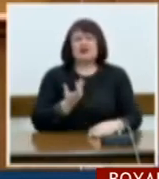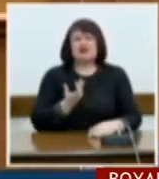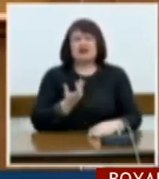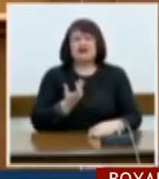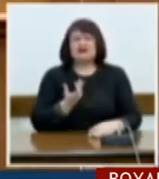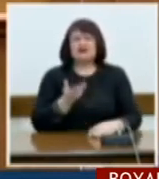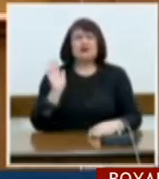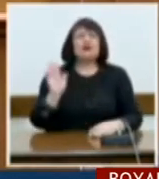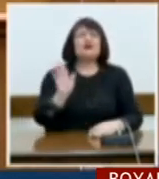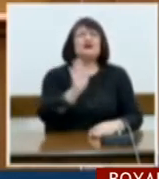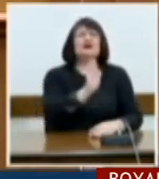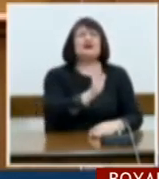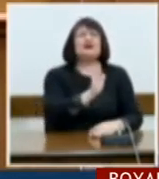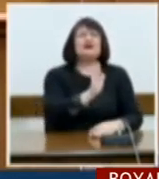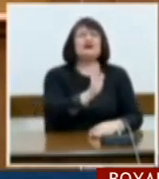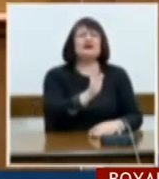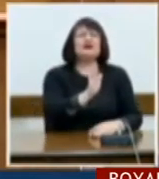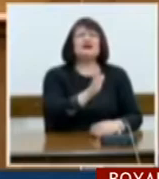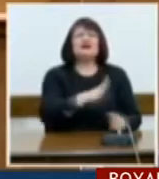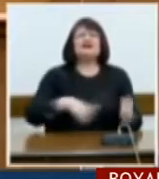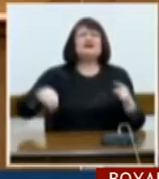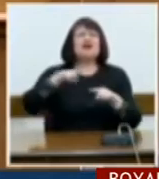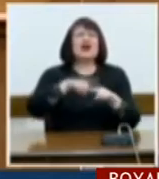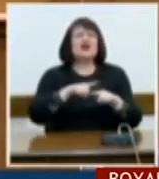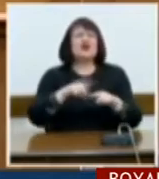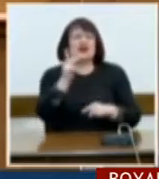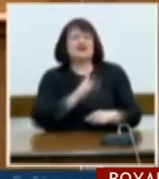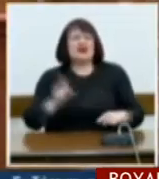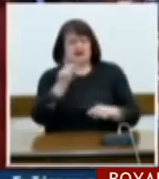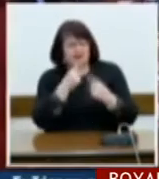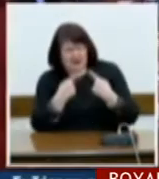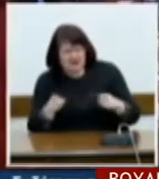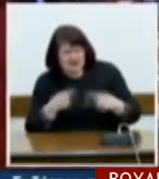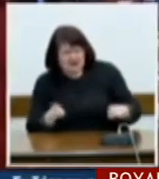σε μια άλλη χώρα, σε έναν άλλο λαό, σε μια άλλη κοινωνία.